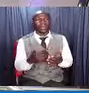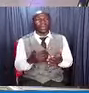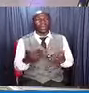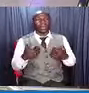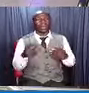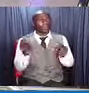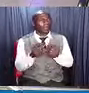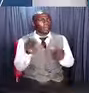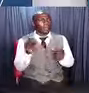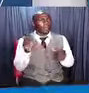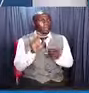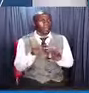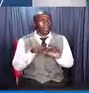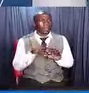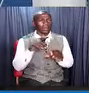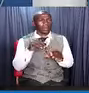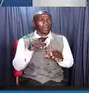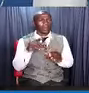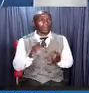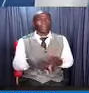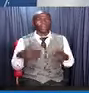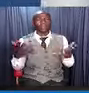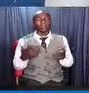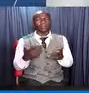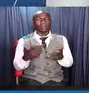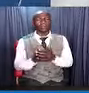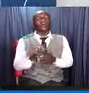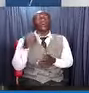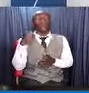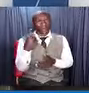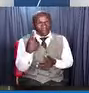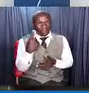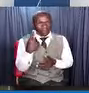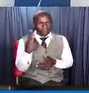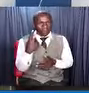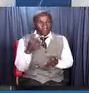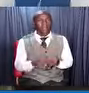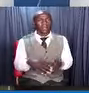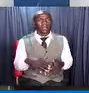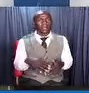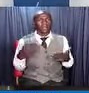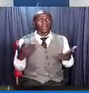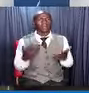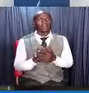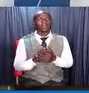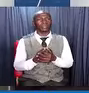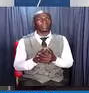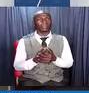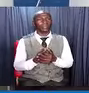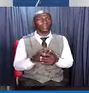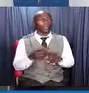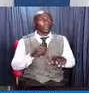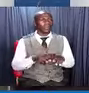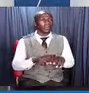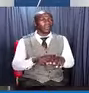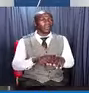uchungu tu. You are now bitter in you. Hallelujah. Hallelujah. Oh. Hallelujah. Hallelujah. Ikawa kila saa